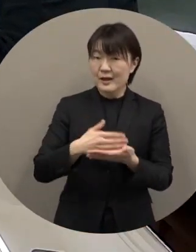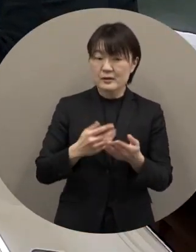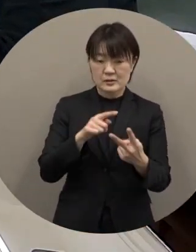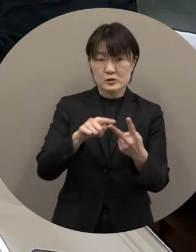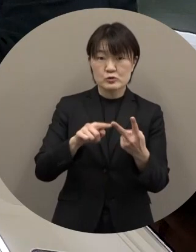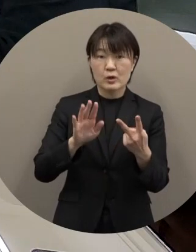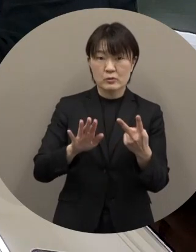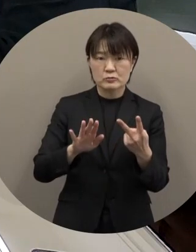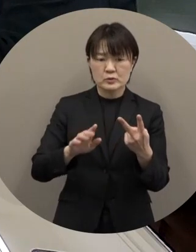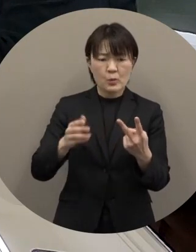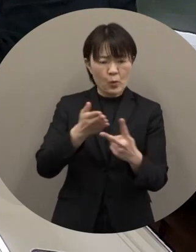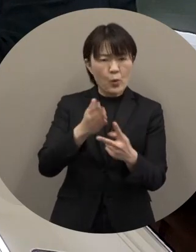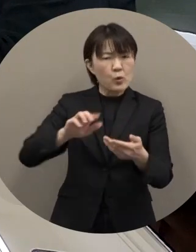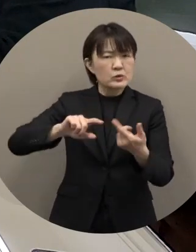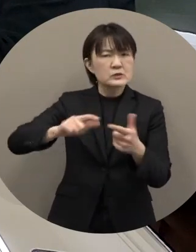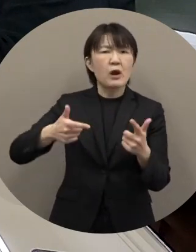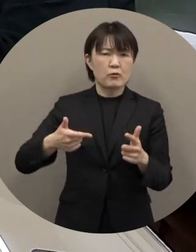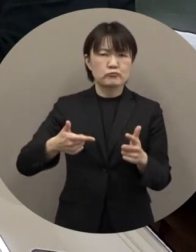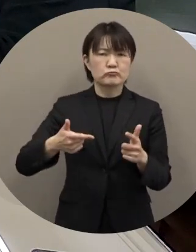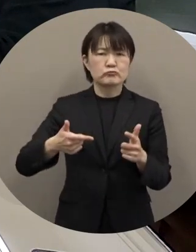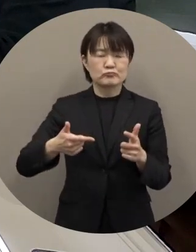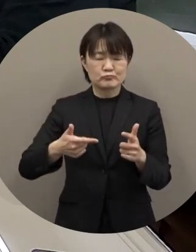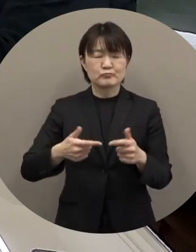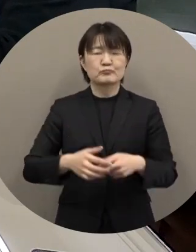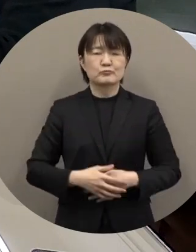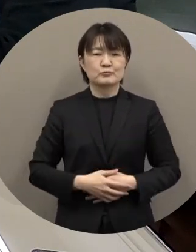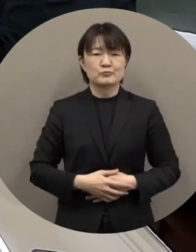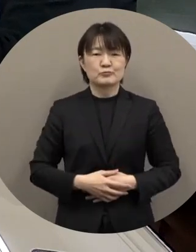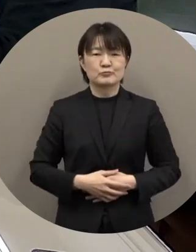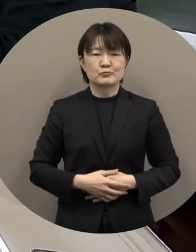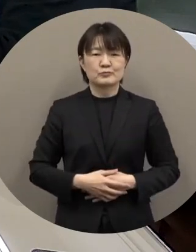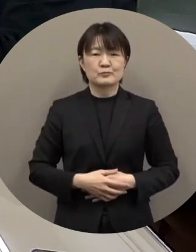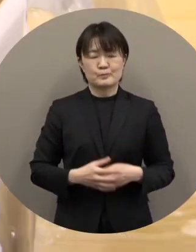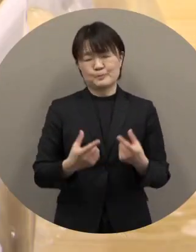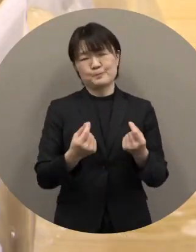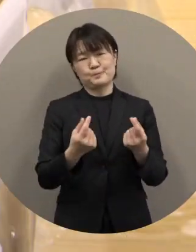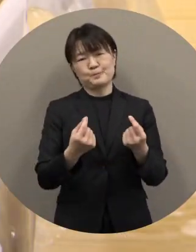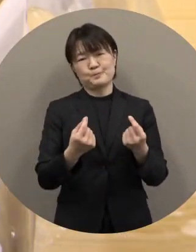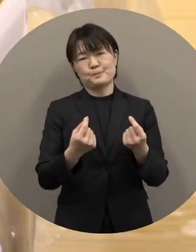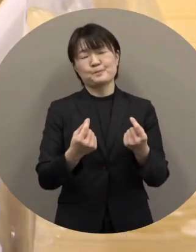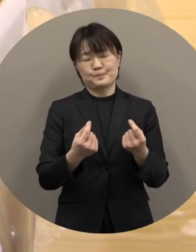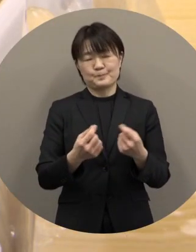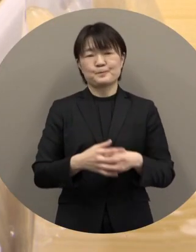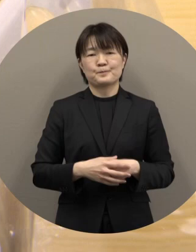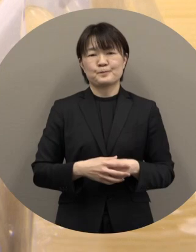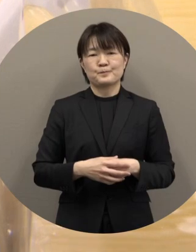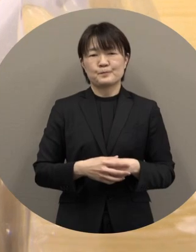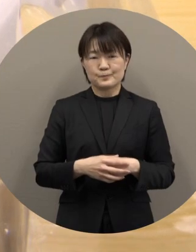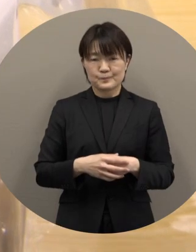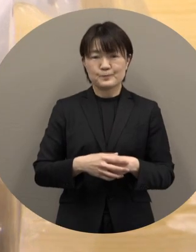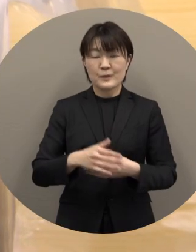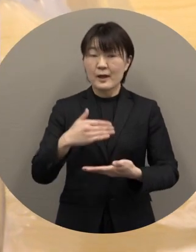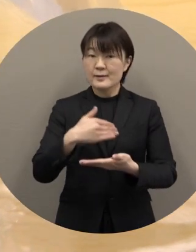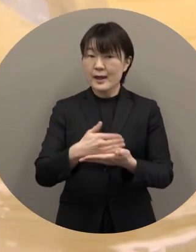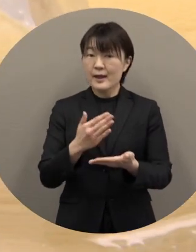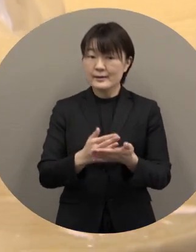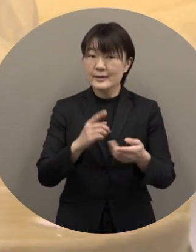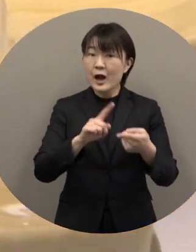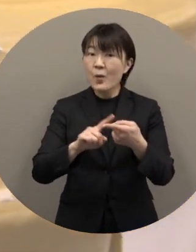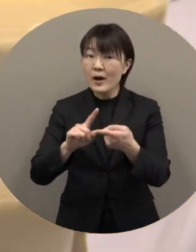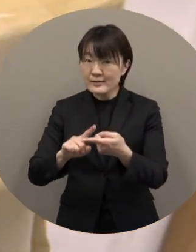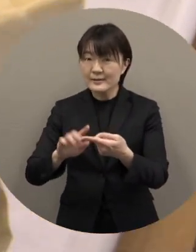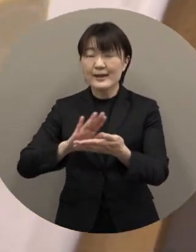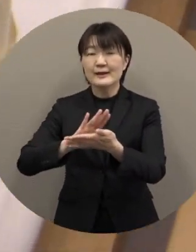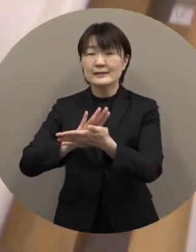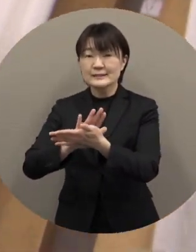ん、いや同じチーズスイーツでも違いがあるものなんですね。 そうですね、あの本当ケーキによってそれぞれチーズを変えた